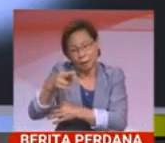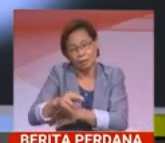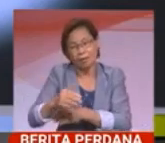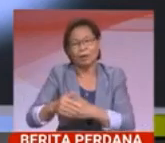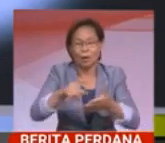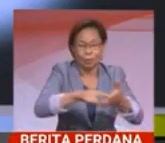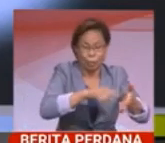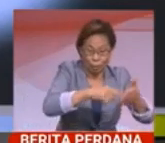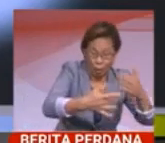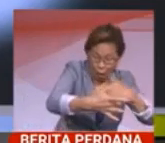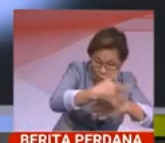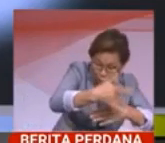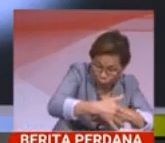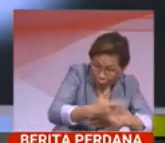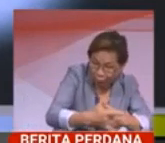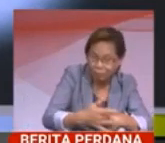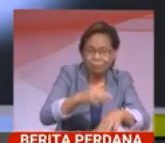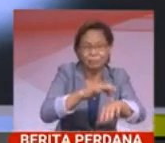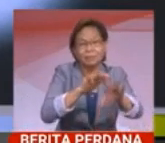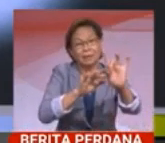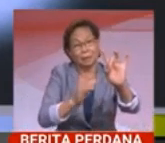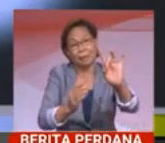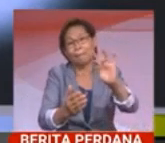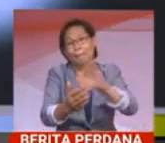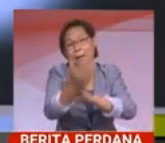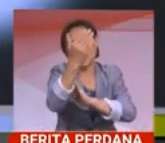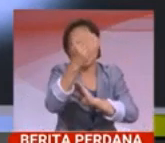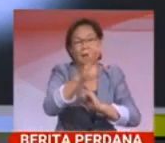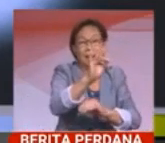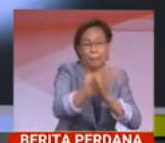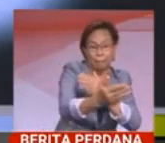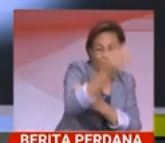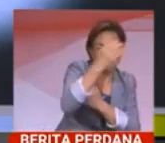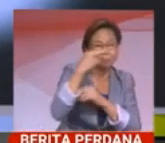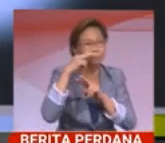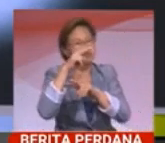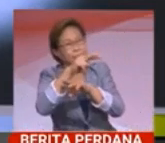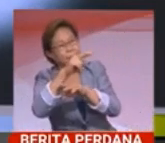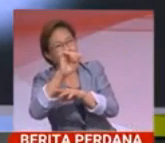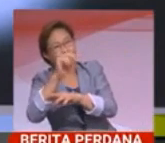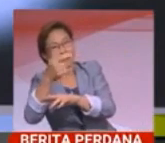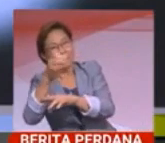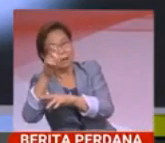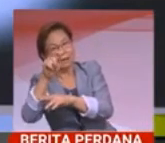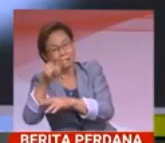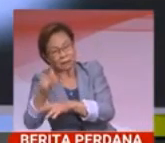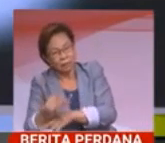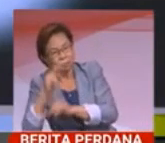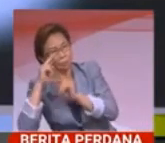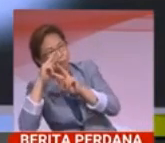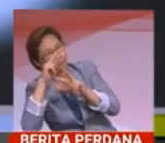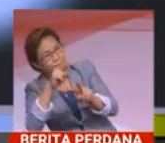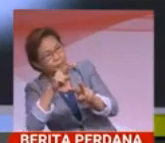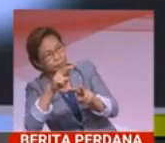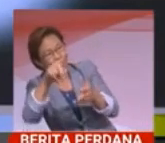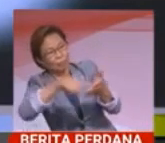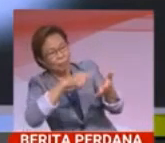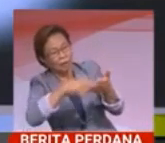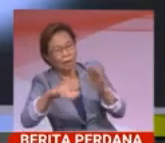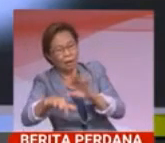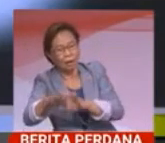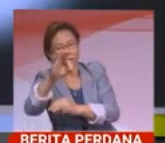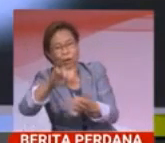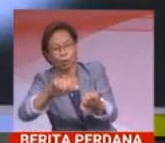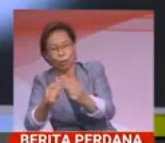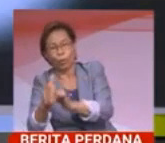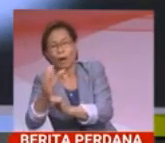proses pengujian awal yang bermula pada delapan pagi tadi disaksikan oleh agen calon serta pemerhati pilihanraya yang dilantik